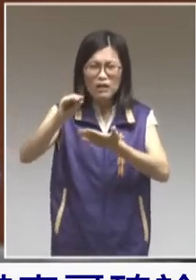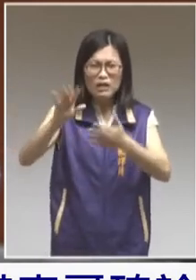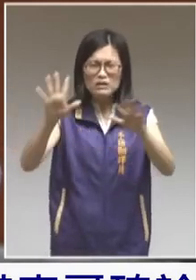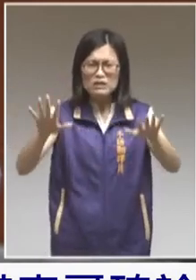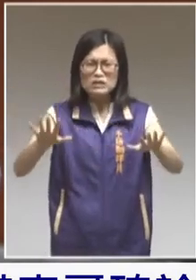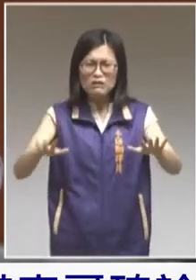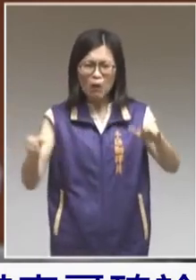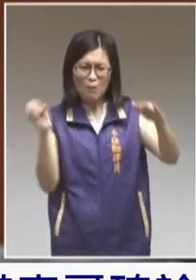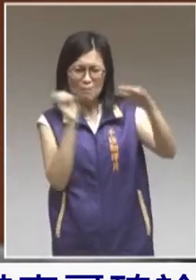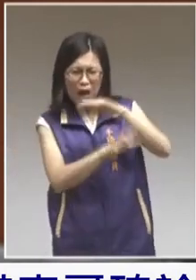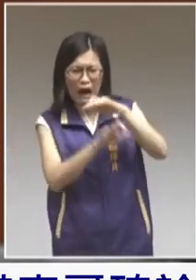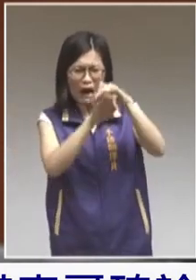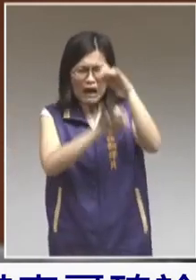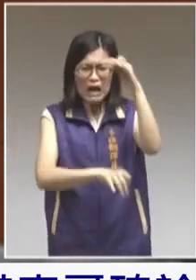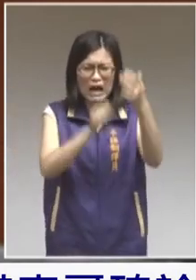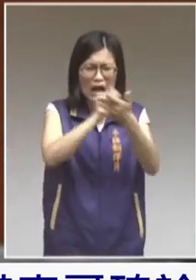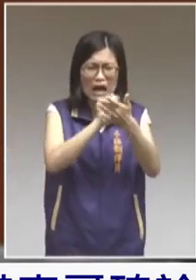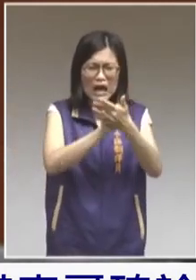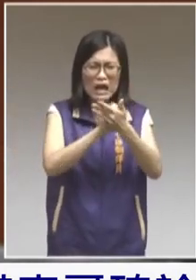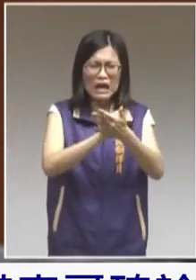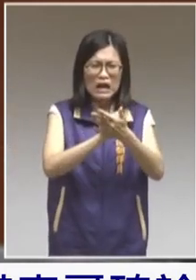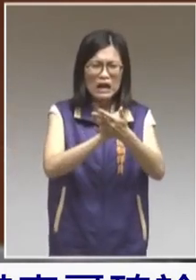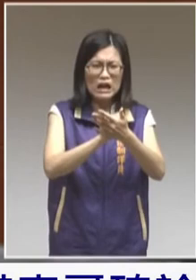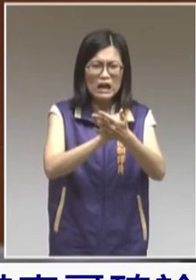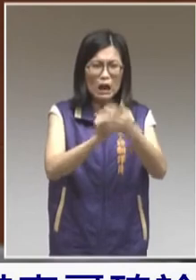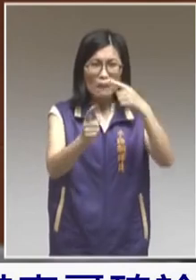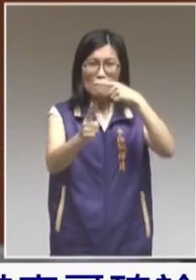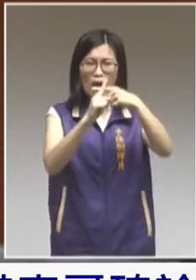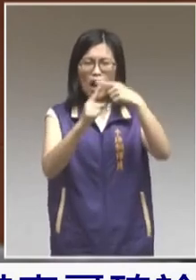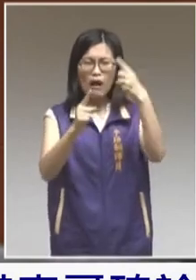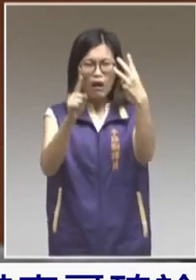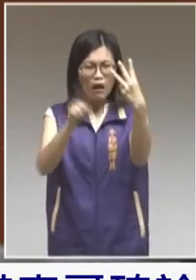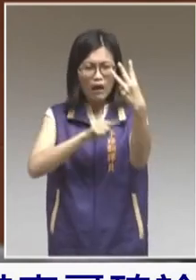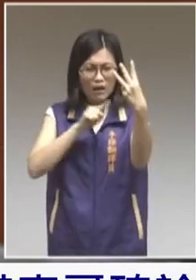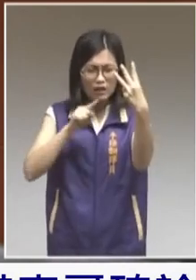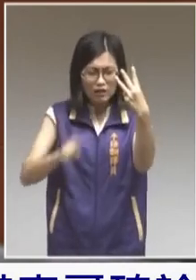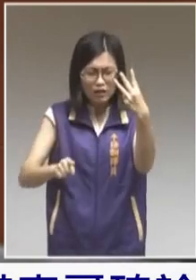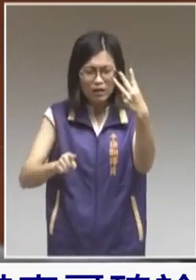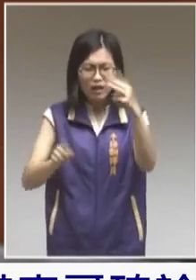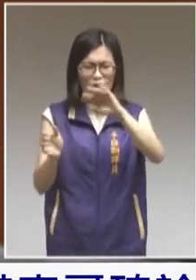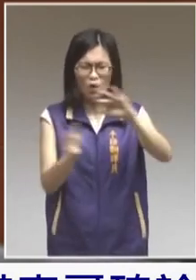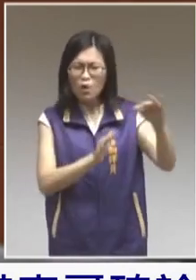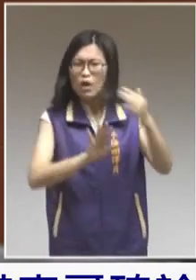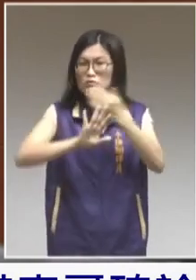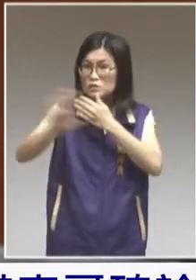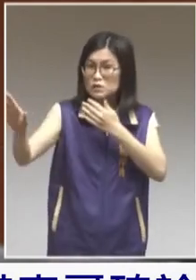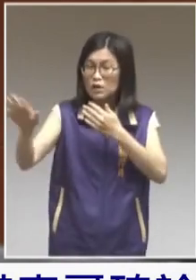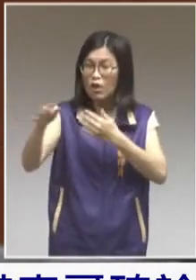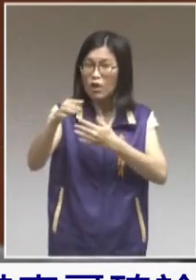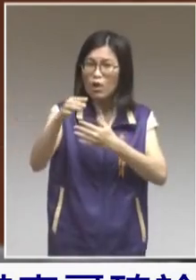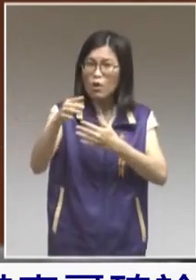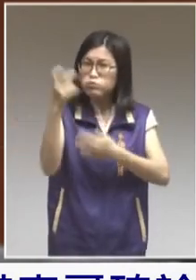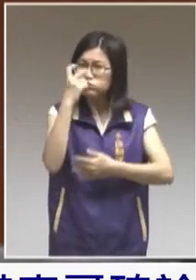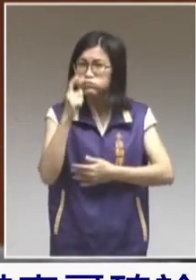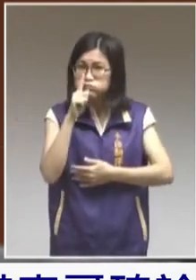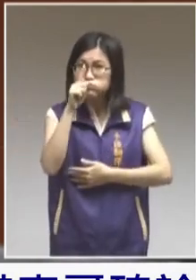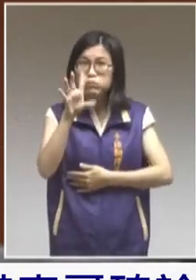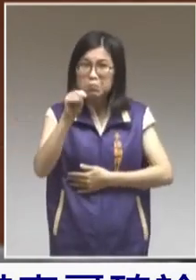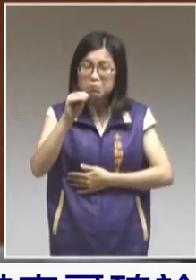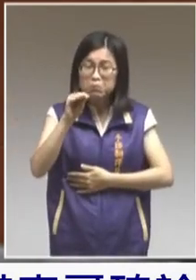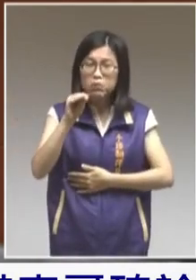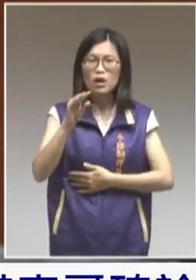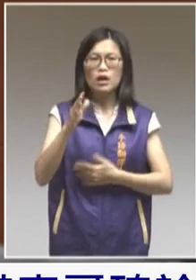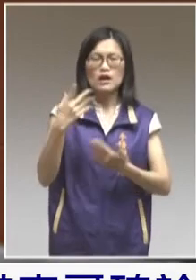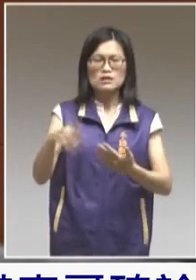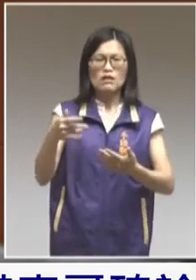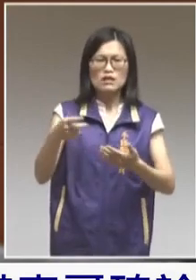的，就是除了3个确诊以外，其他人是也都已经裁检了吗？那另外想询问一下，就